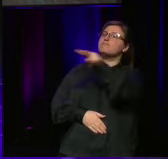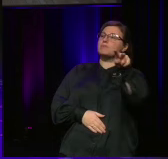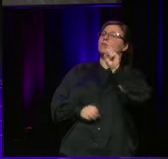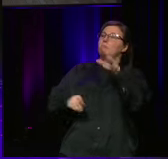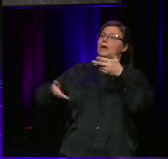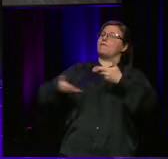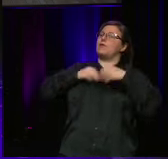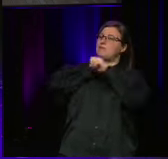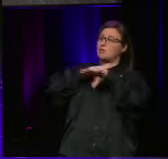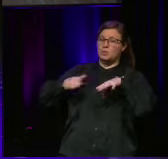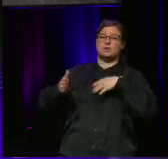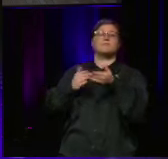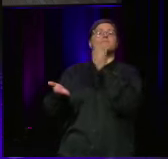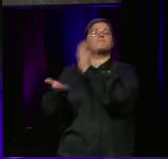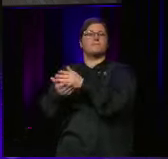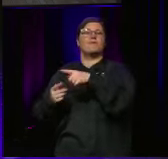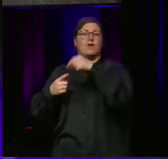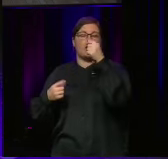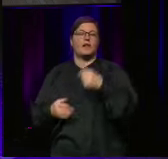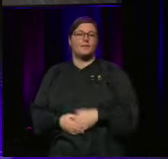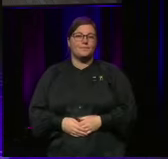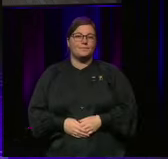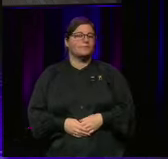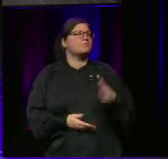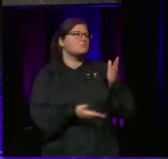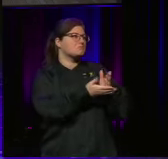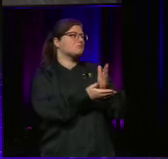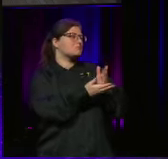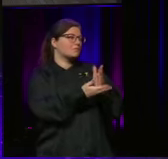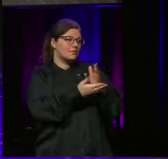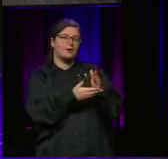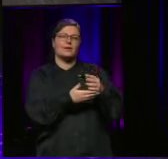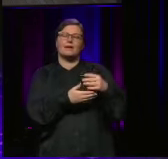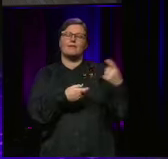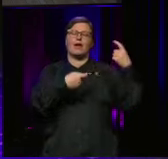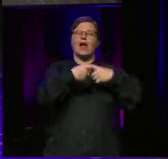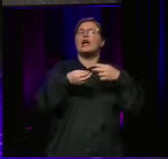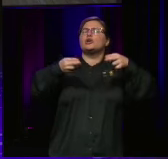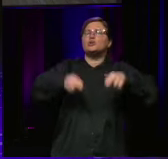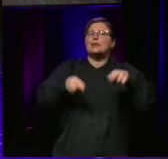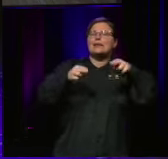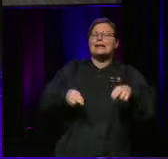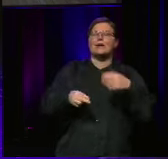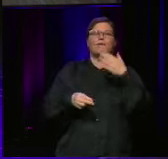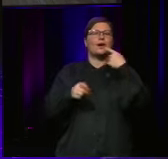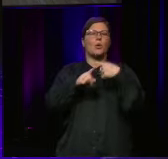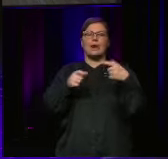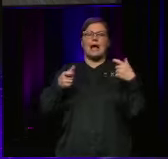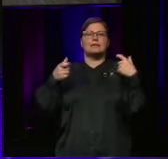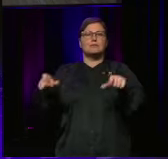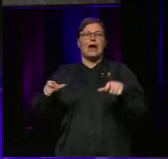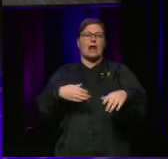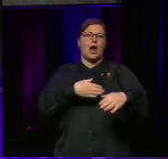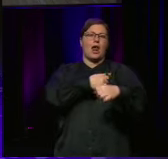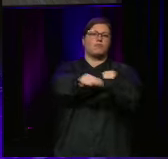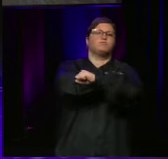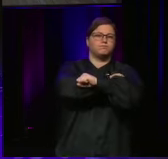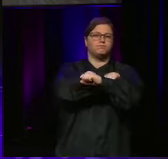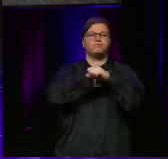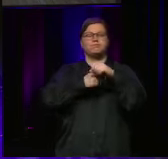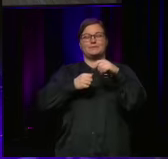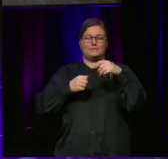jag bara lägga till att när vi pratar om juridiken och de spärrar juridiken kan skapa